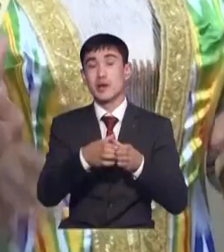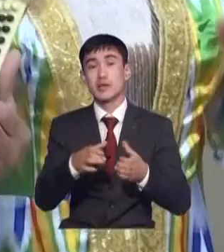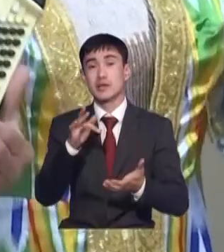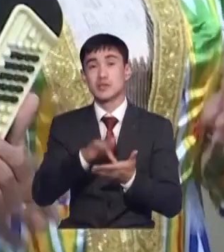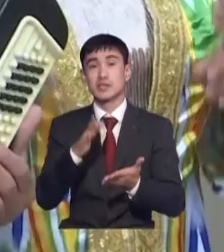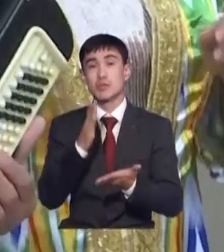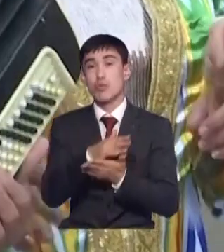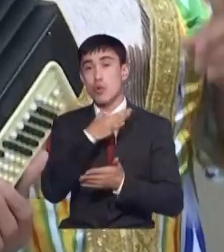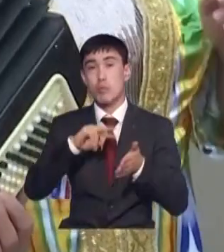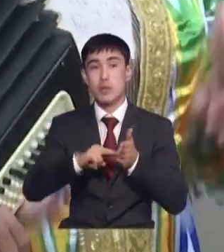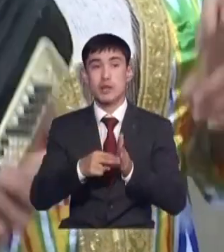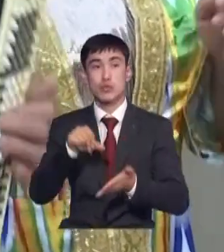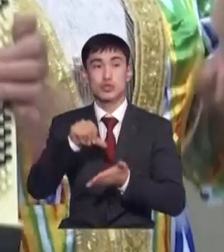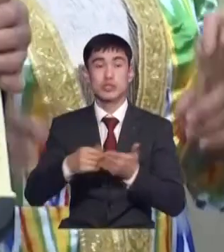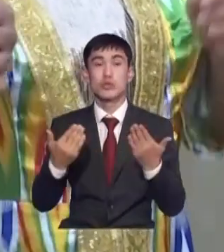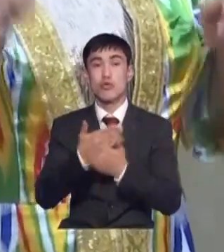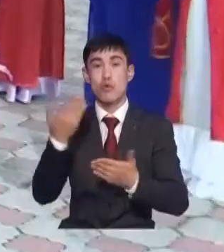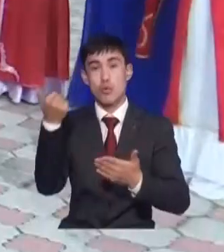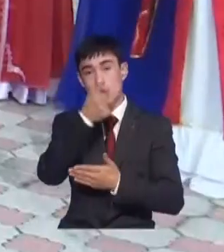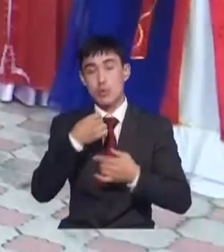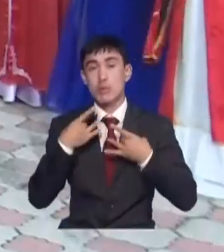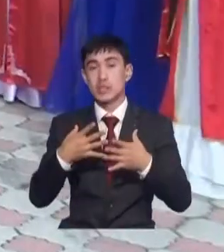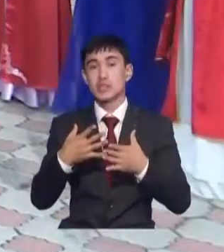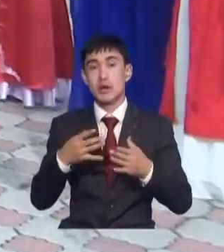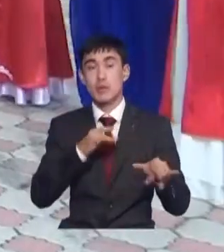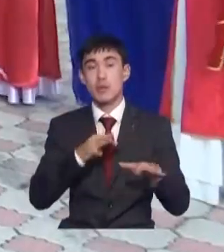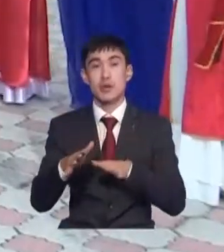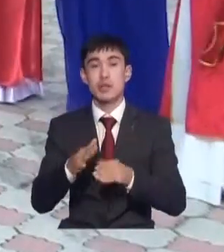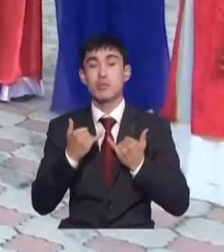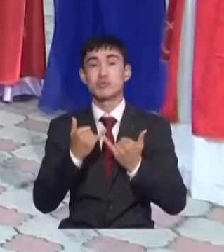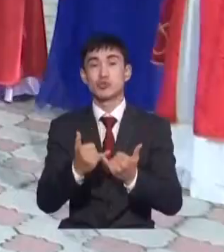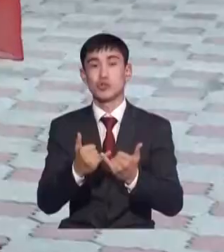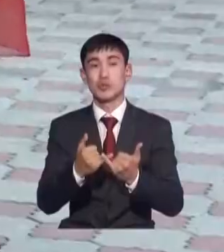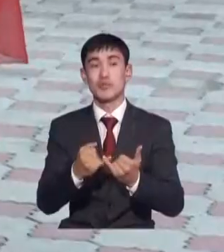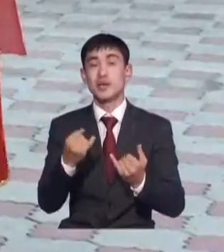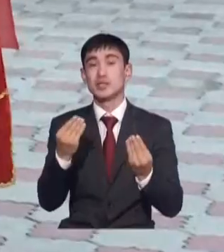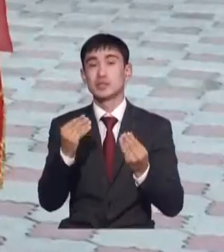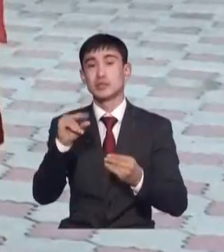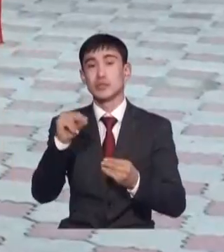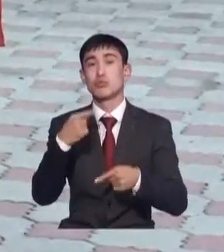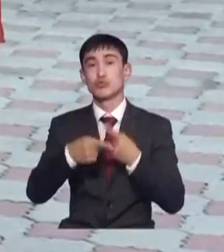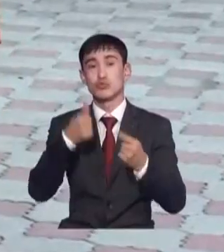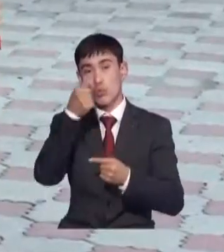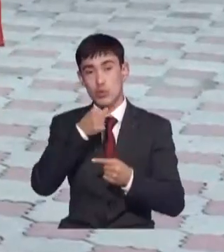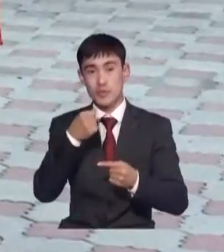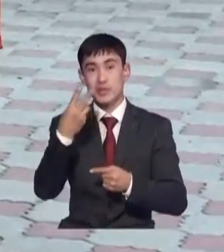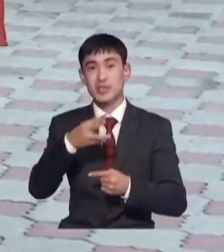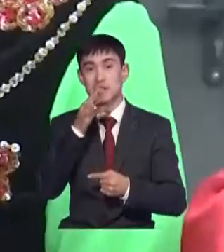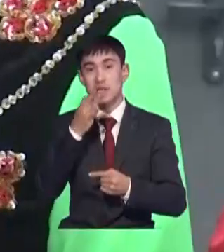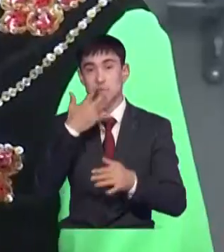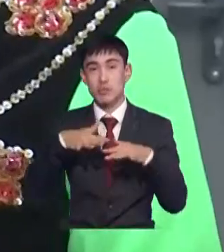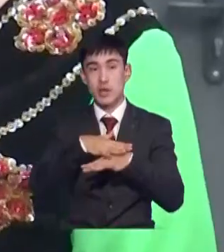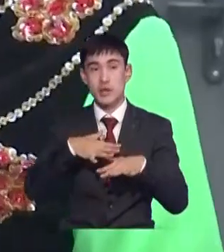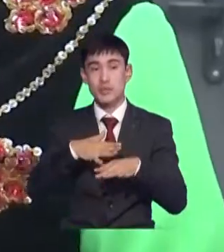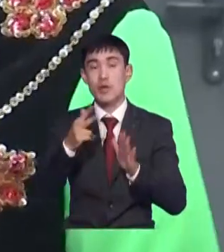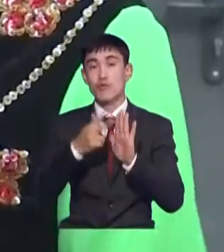немало планов, в том числе участие в новогодних праздниках и, конечно же, мероприятиях, посвященных значимым датам будущего года – 30-летию Ассамблеи